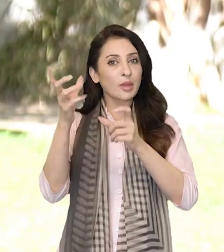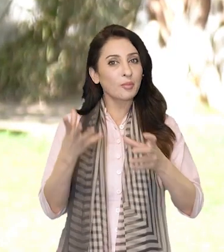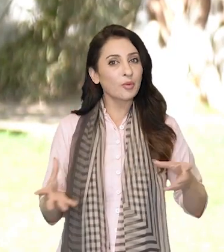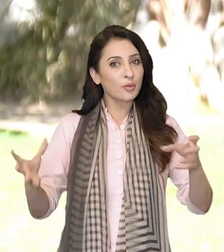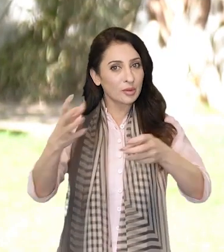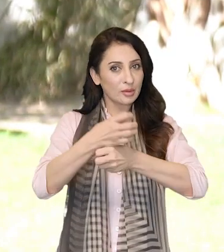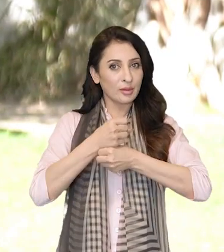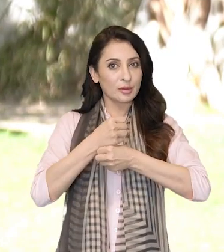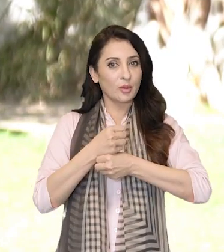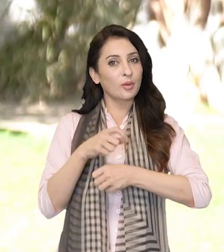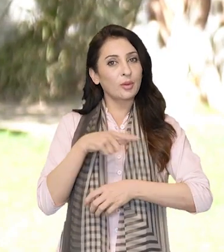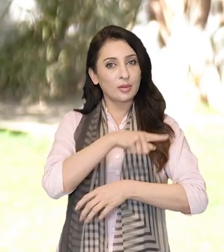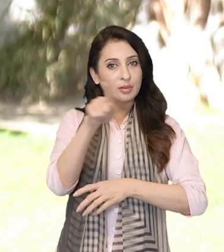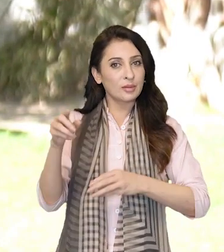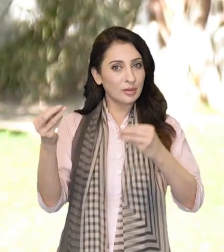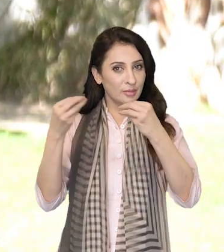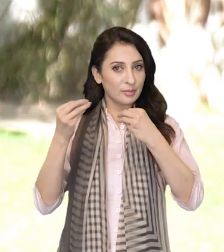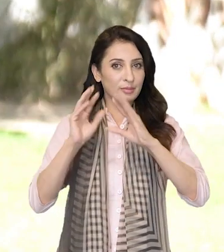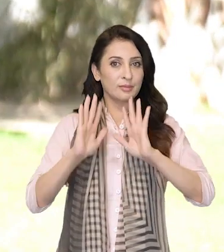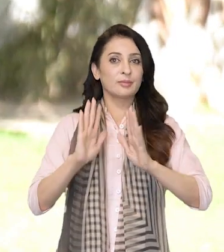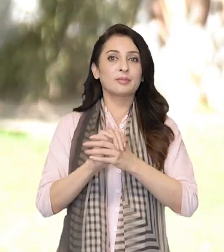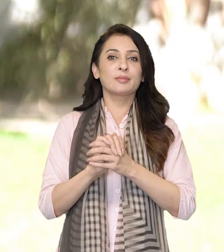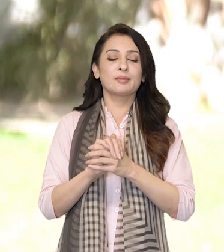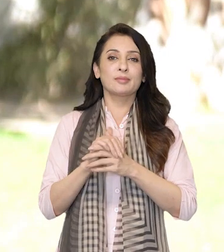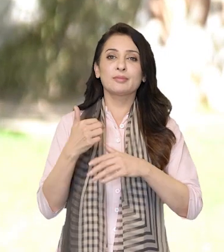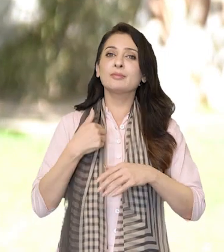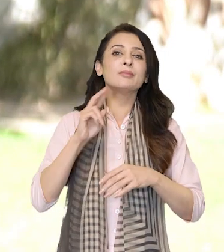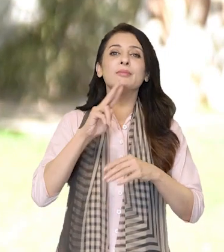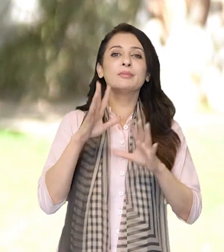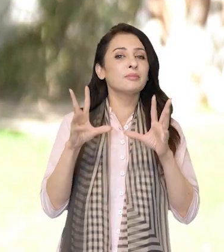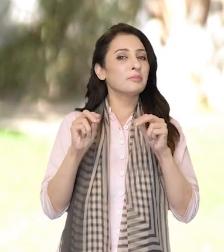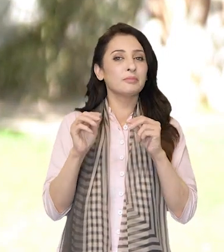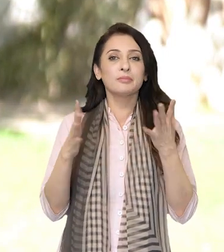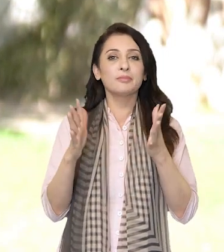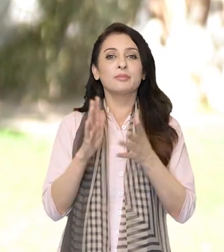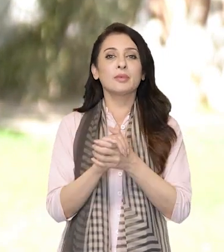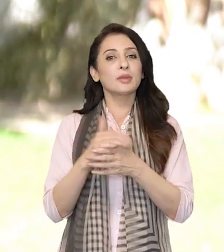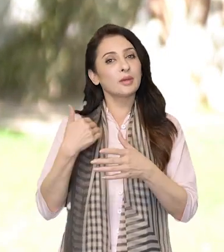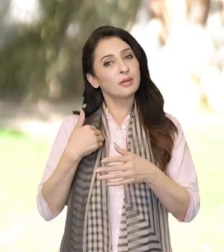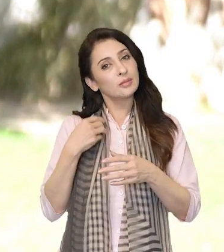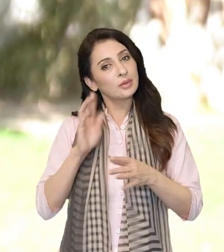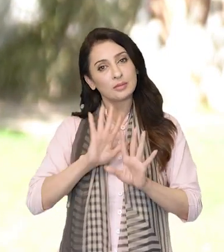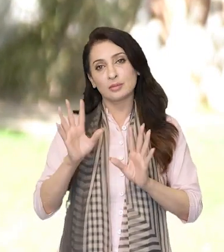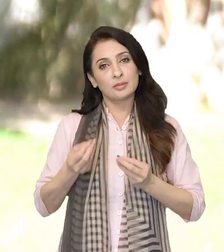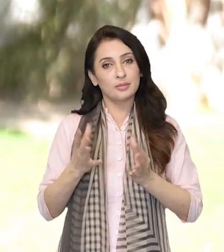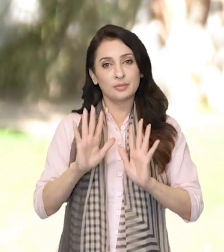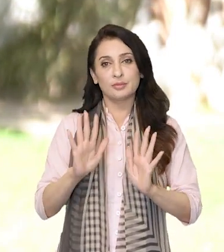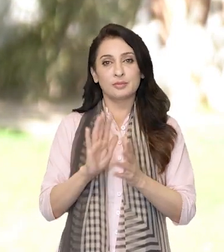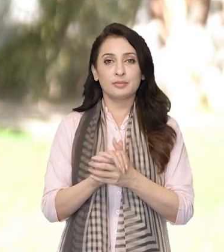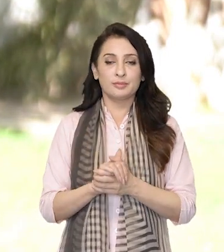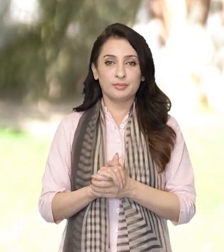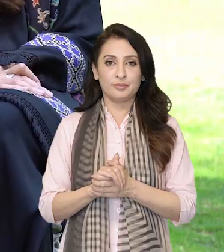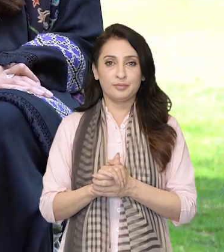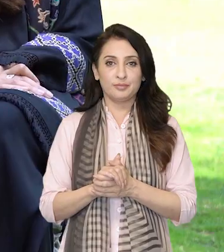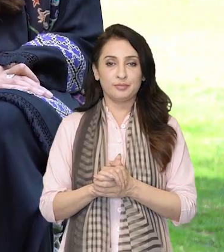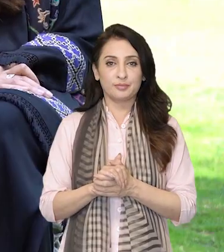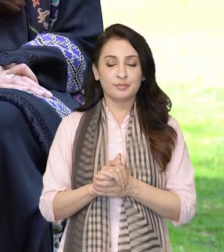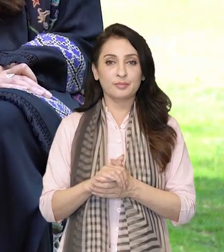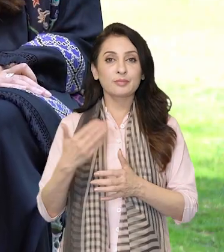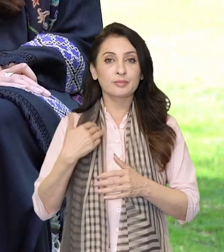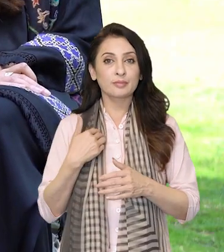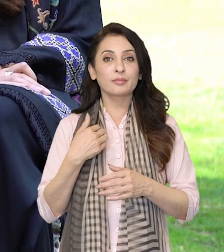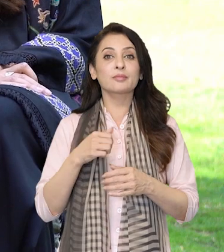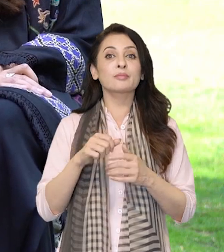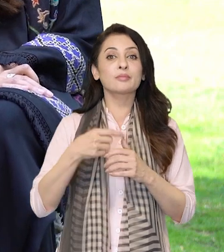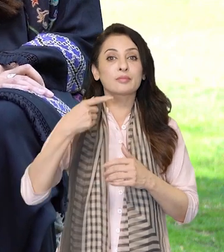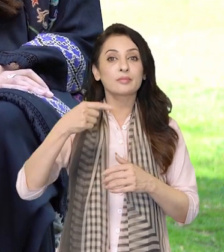सब लोग साथ आए और सब ने हमारी मदद की। सो हम ये नहीं कह सकते कि सिर्फ हमने सिर्फ शुरू किया। हमने गिविंग